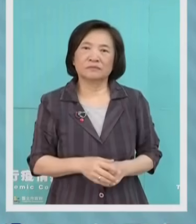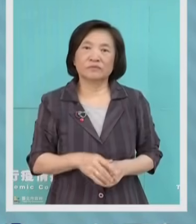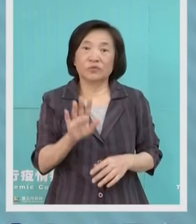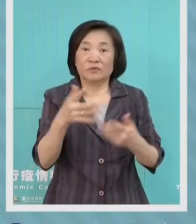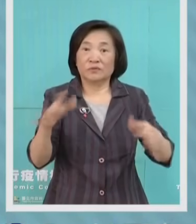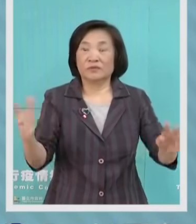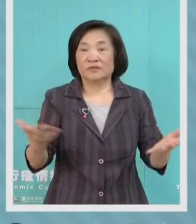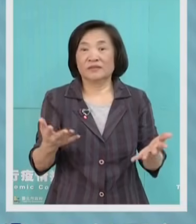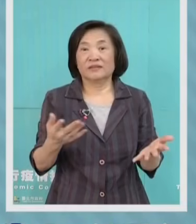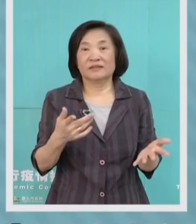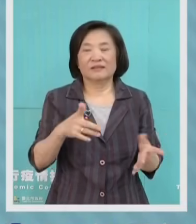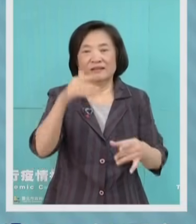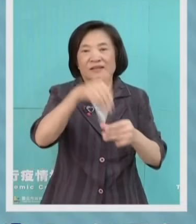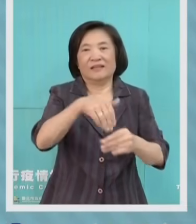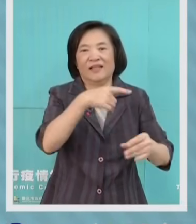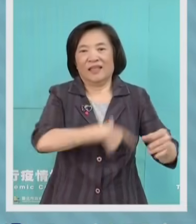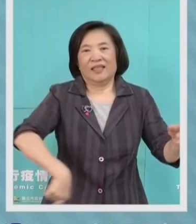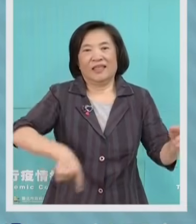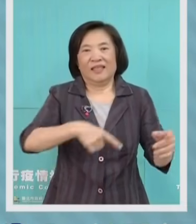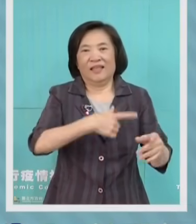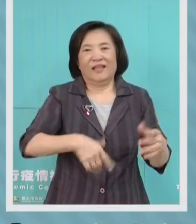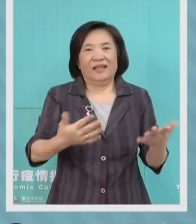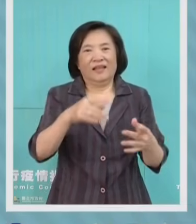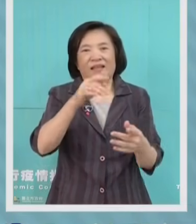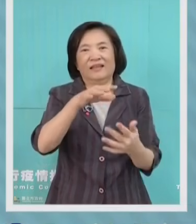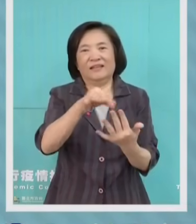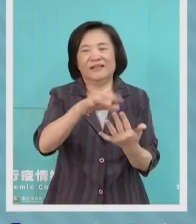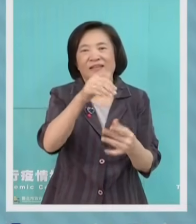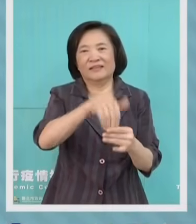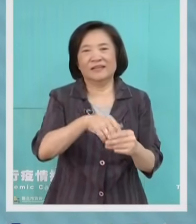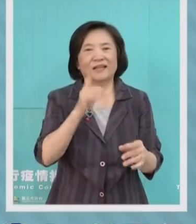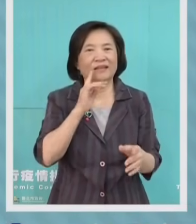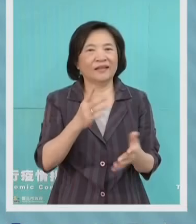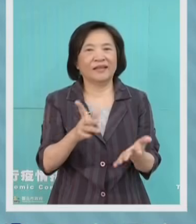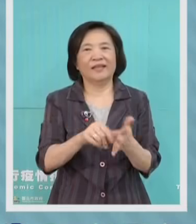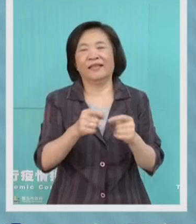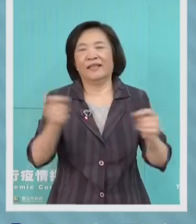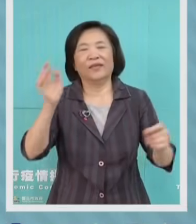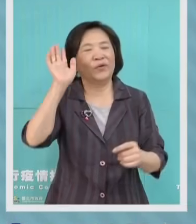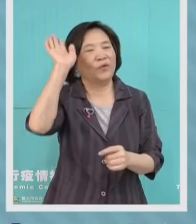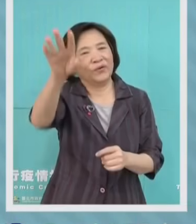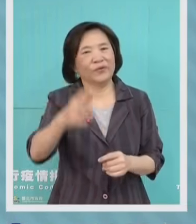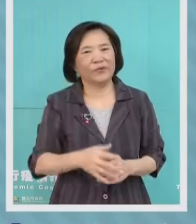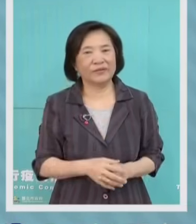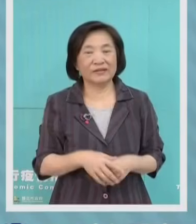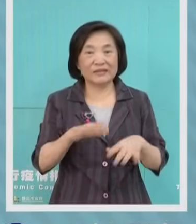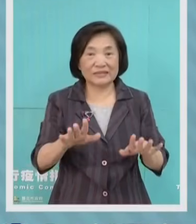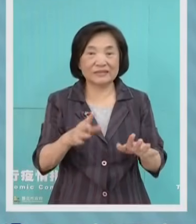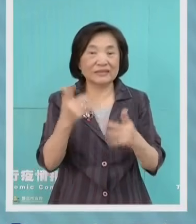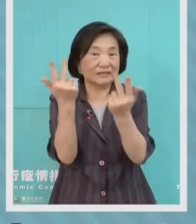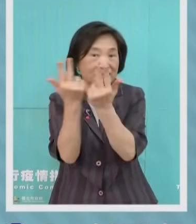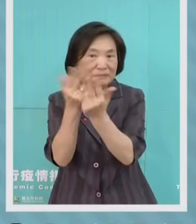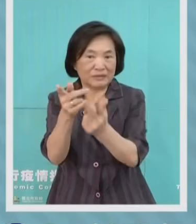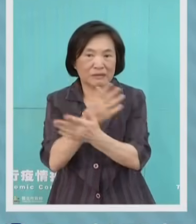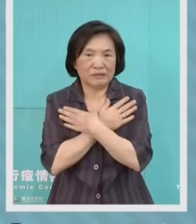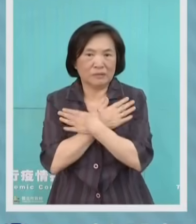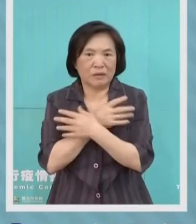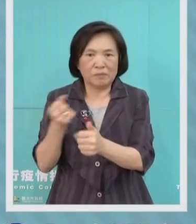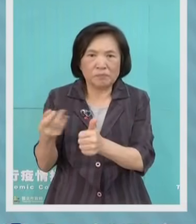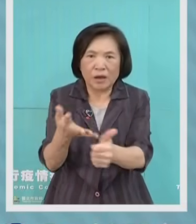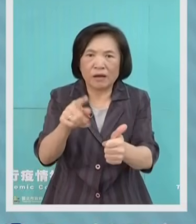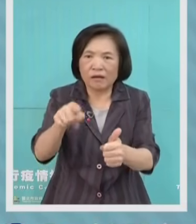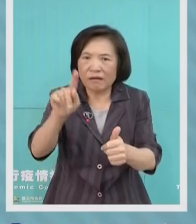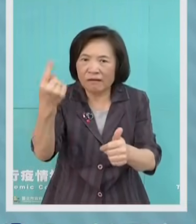事，阿哥讲啊，选举还早嘛，所以其实我跟你讲，今天还是先把那个新北市那个幼稚园感染那个